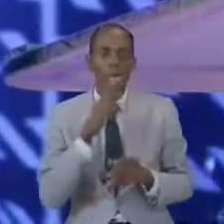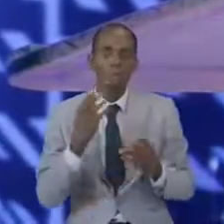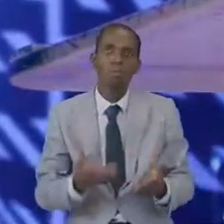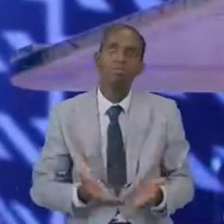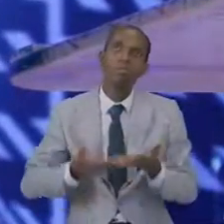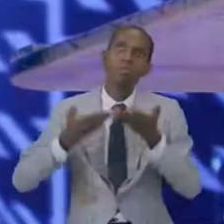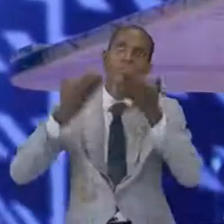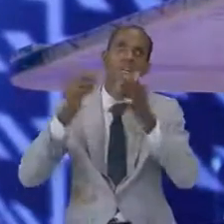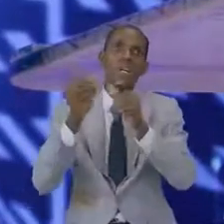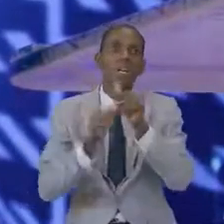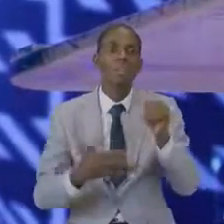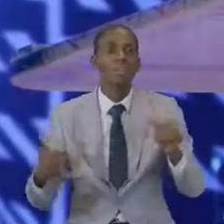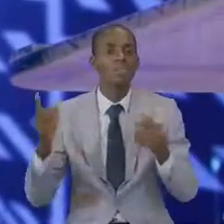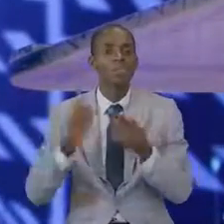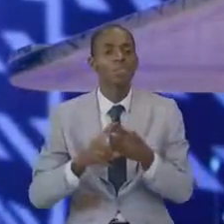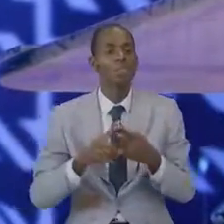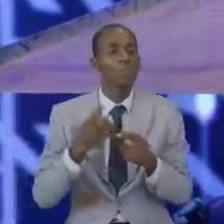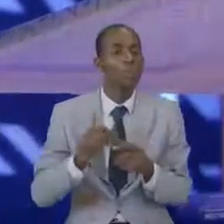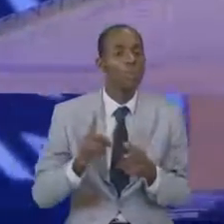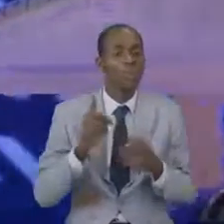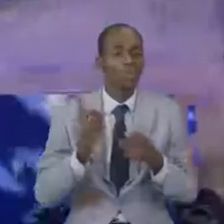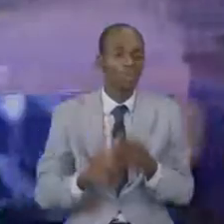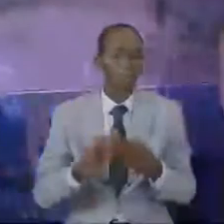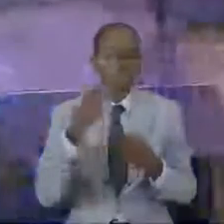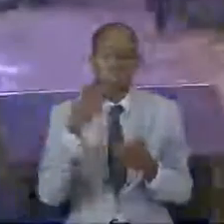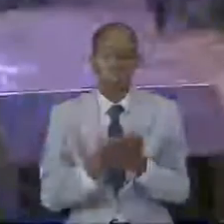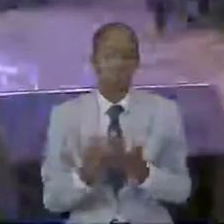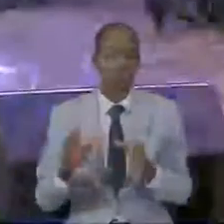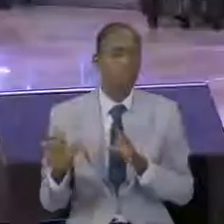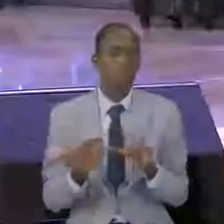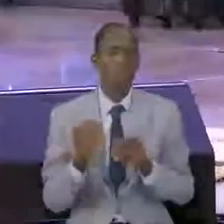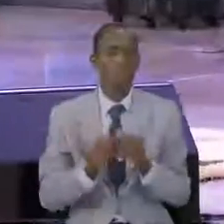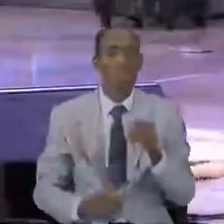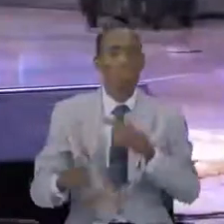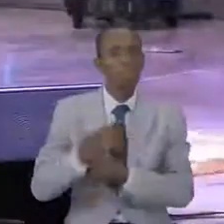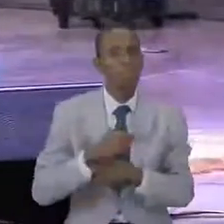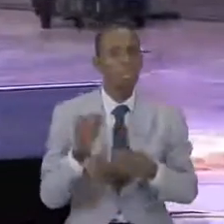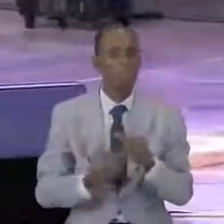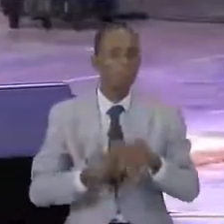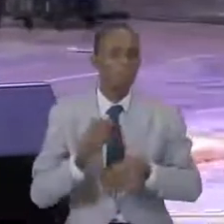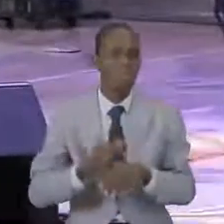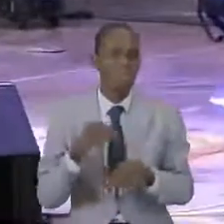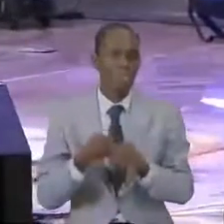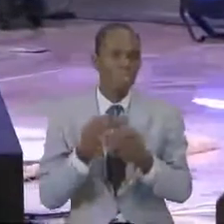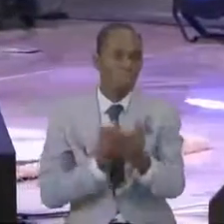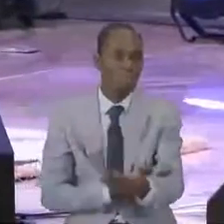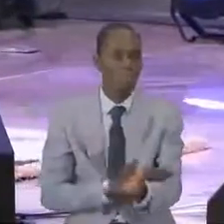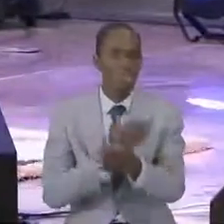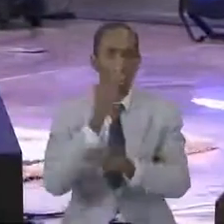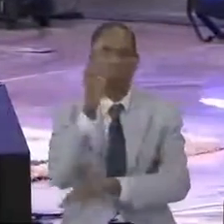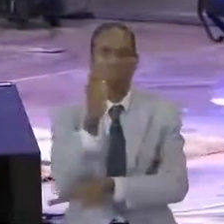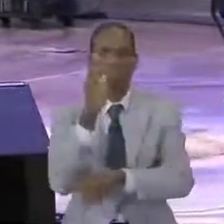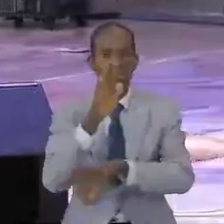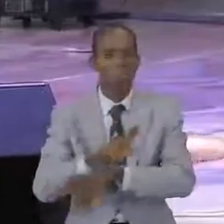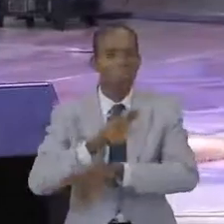consacrons toute chose à faire le bien chaque jour chaque moment le matin l'après-midi le